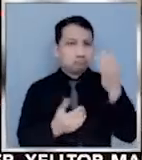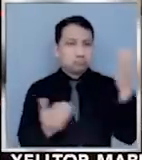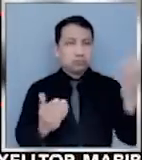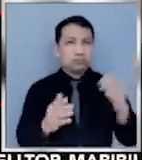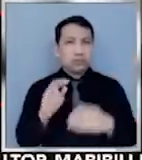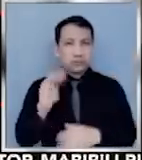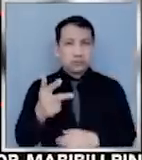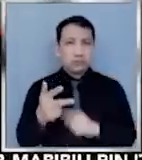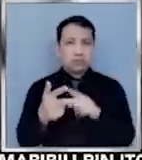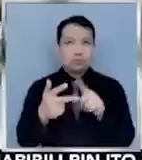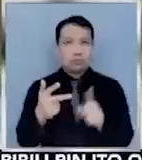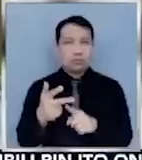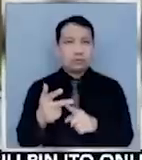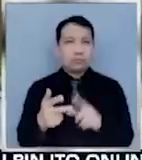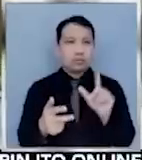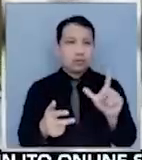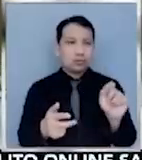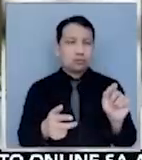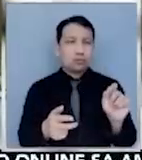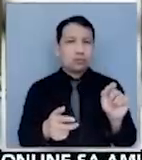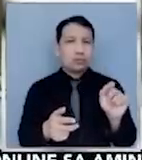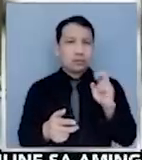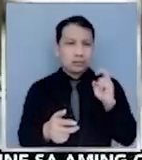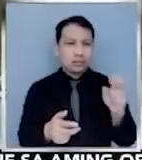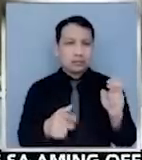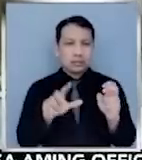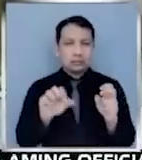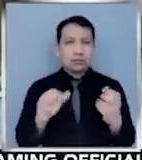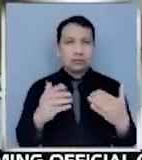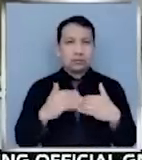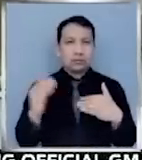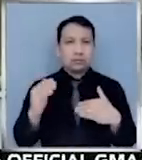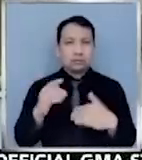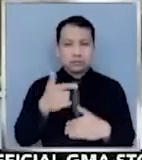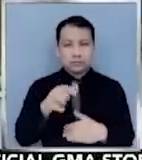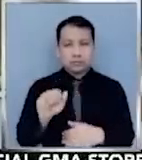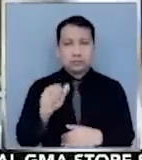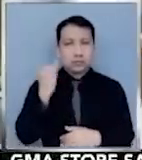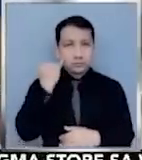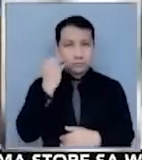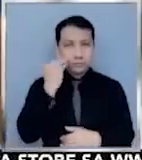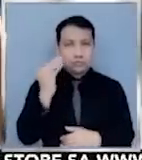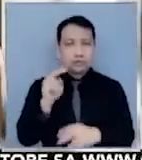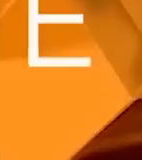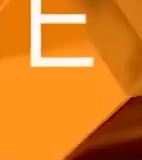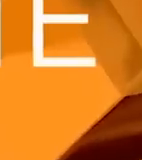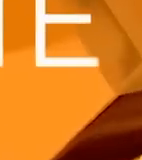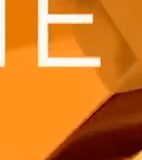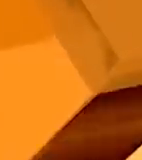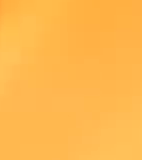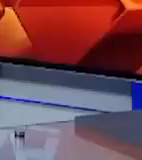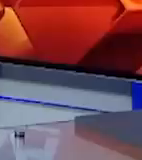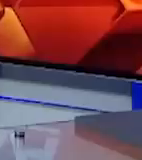Line 1, Line 2, tsaka MRT 3. Para sa GMA Integrated News, Joseph Morong, nakatutok 24 oras.